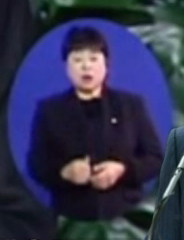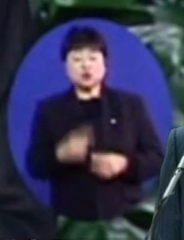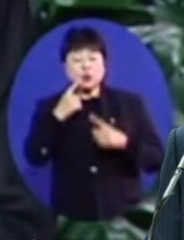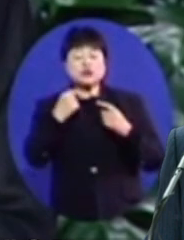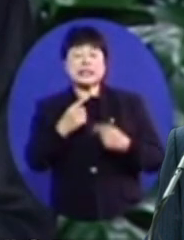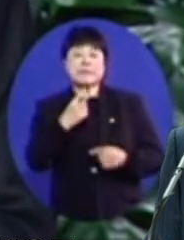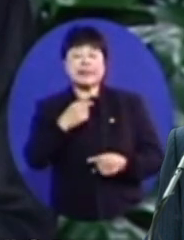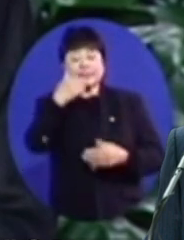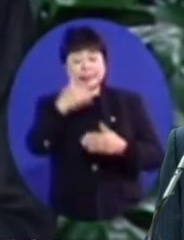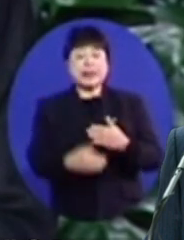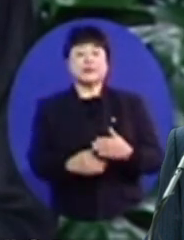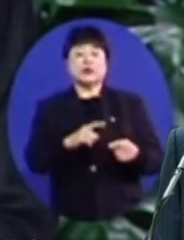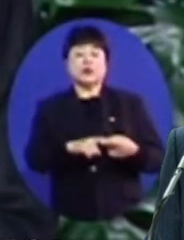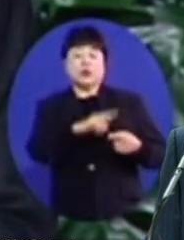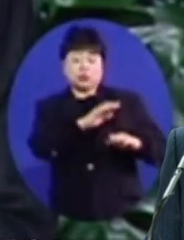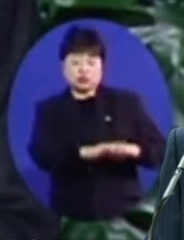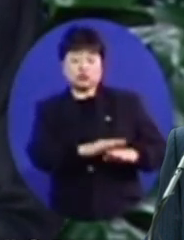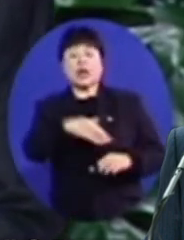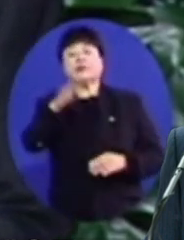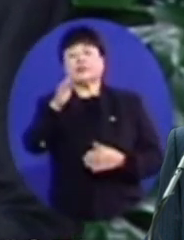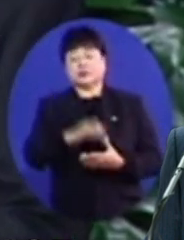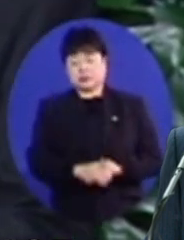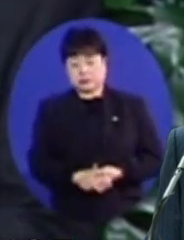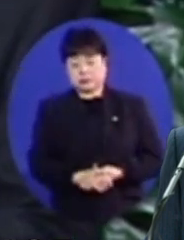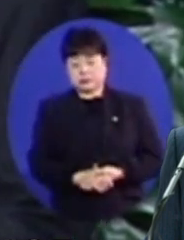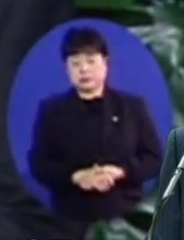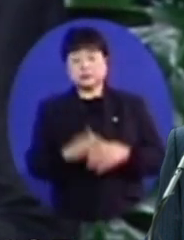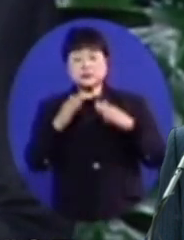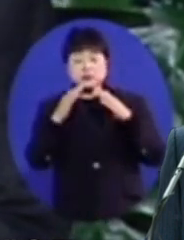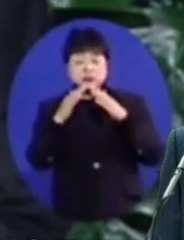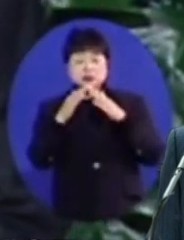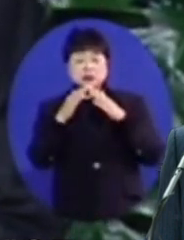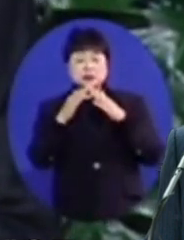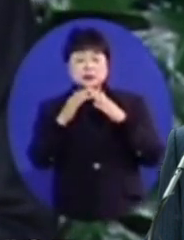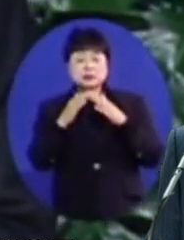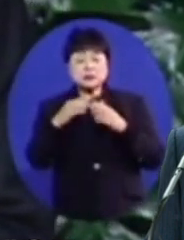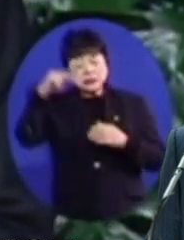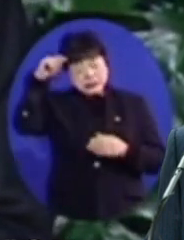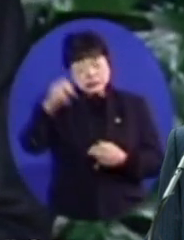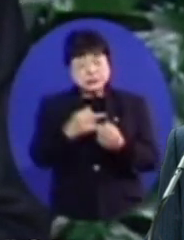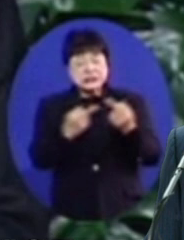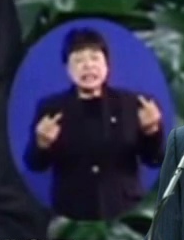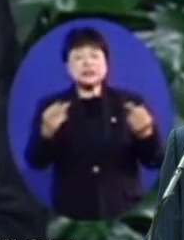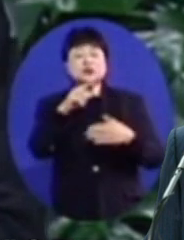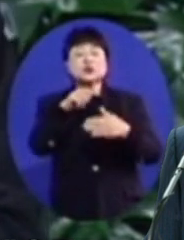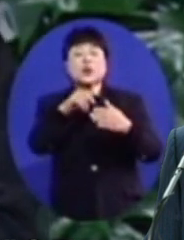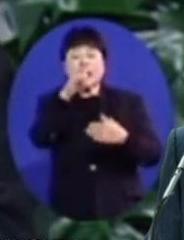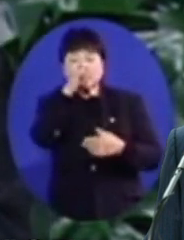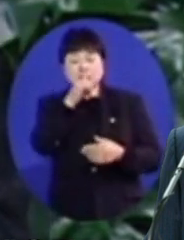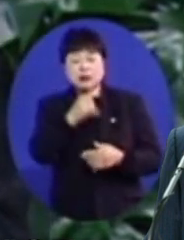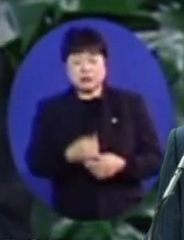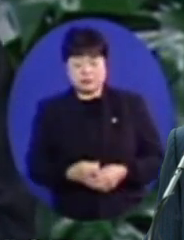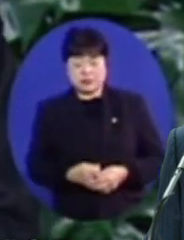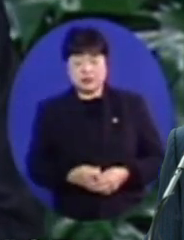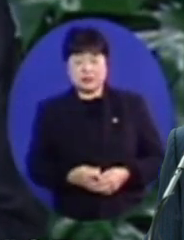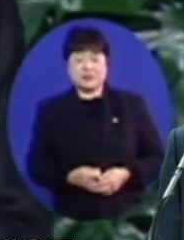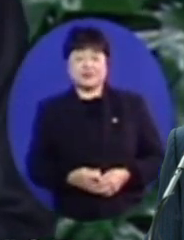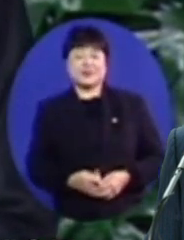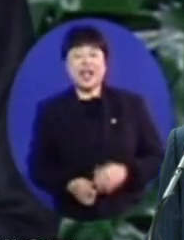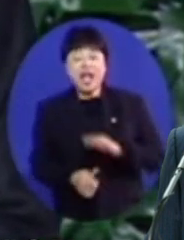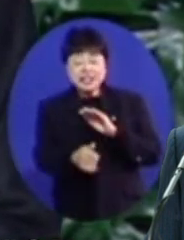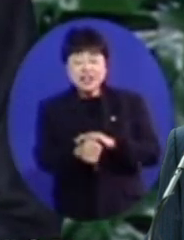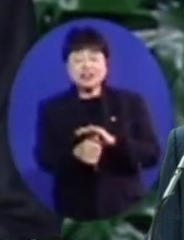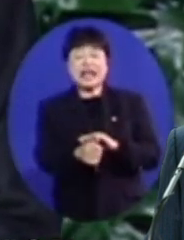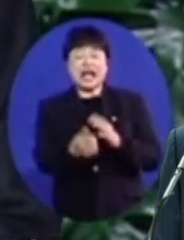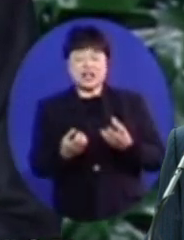놓았었습니다 우리 집은 그 당시에 상당히 깊은 산속이었습니다 경상남도 울주군 삼남면